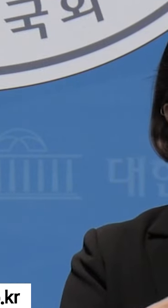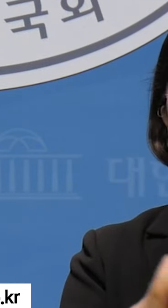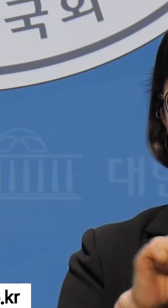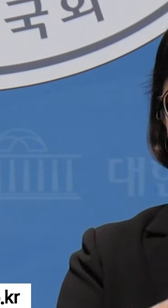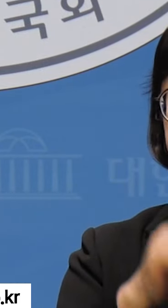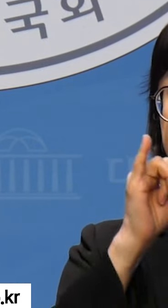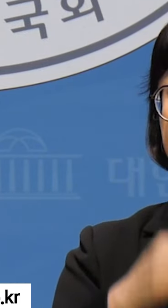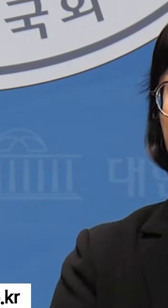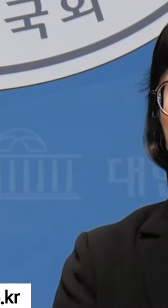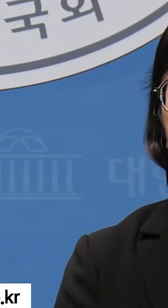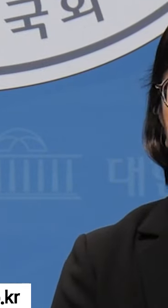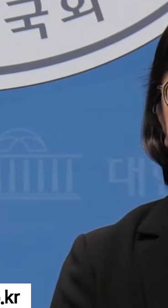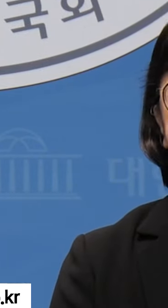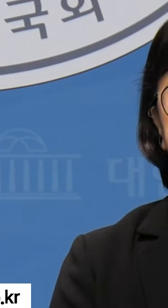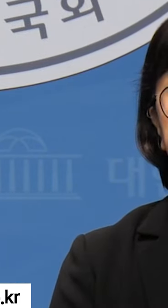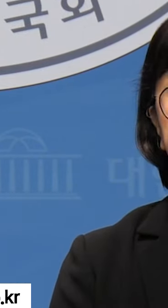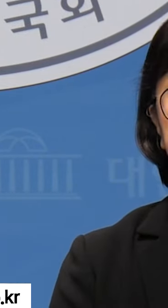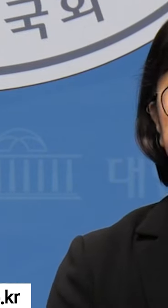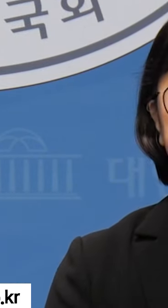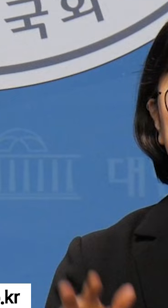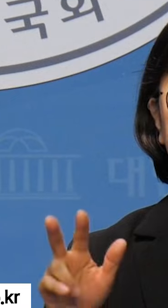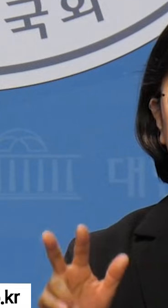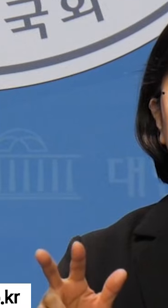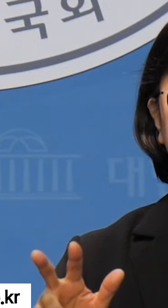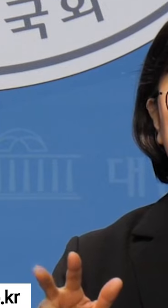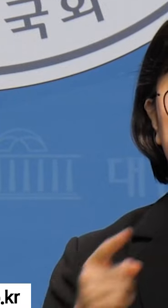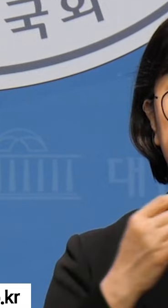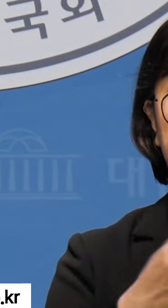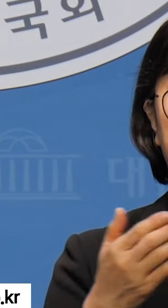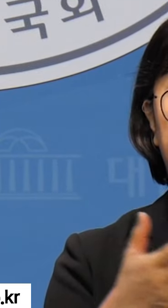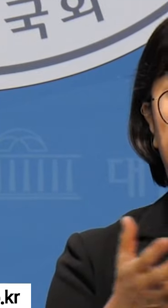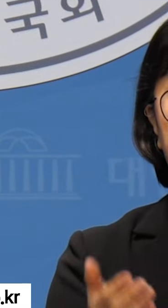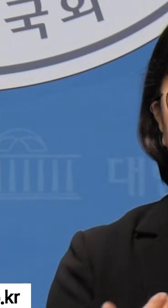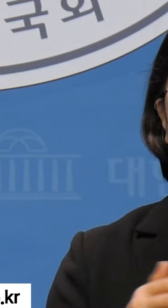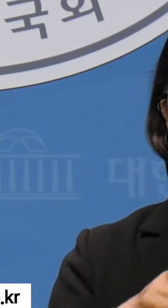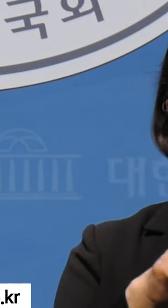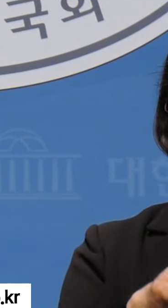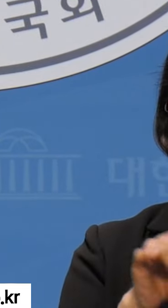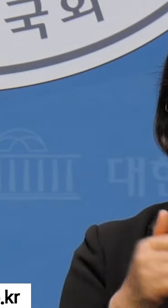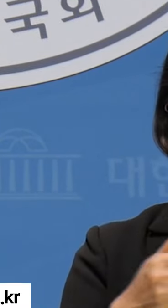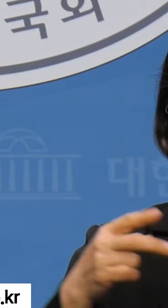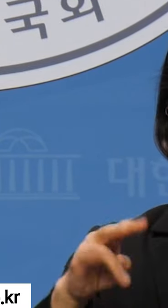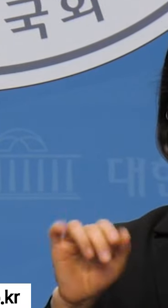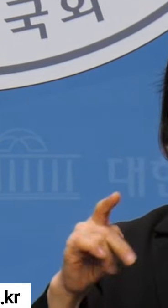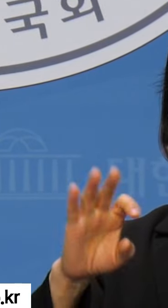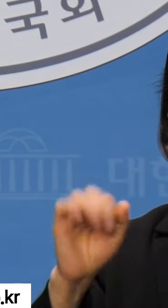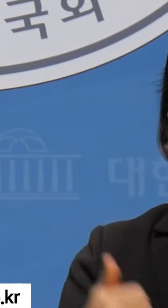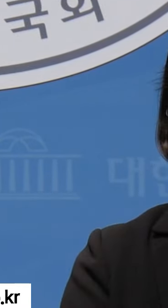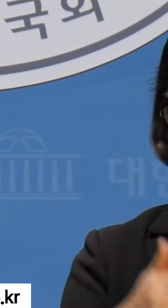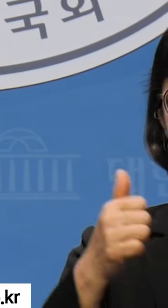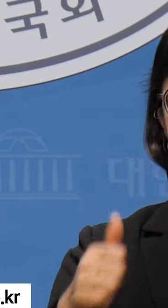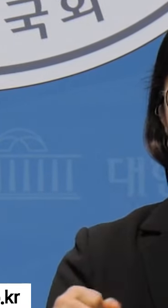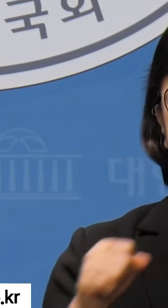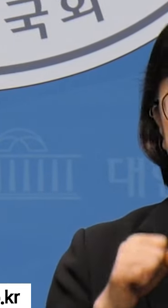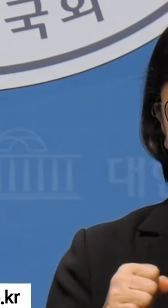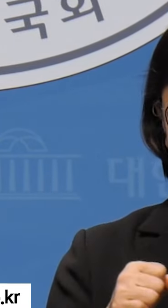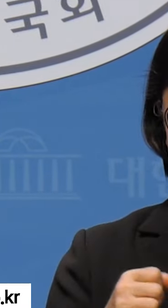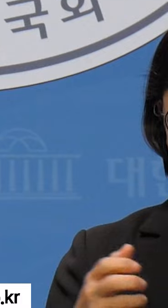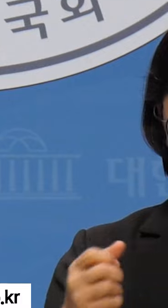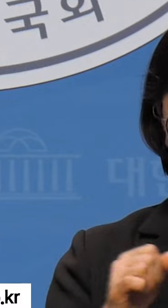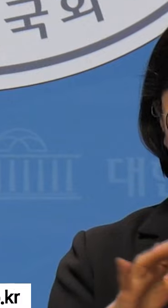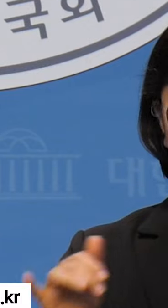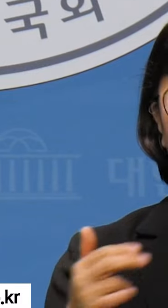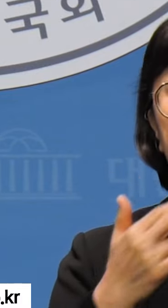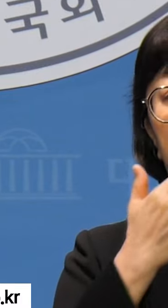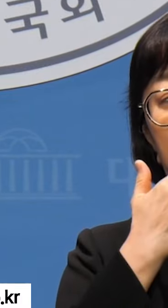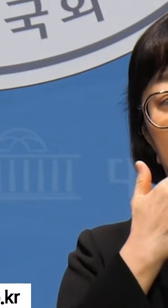올렸습니다. 단언컨대 지금 민주당 예비 후보 중 신동근 말고는 이런 경쟁력을 갖춘 후보